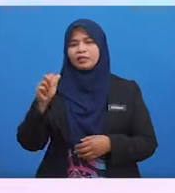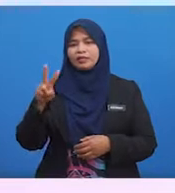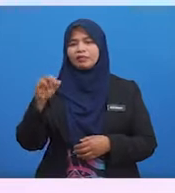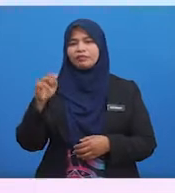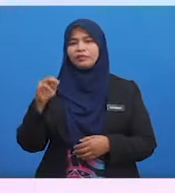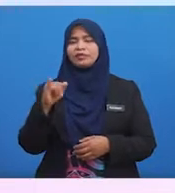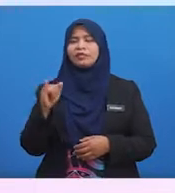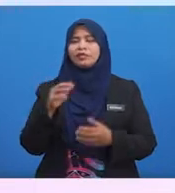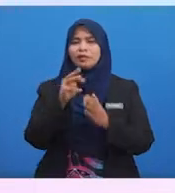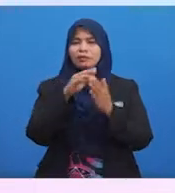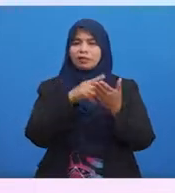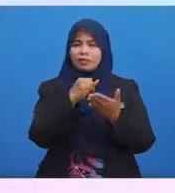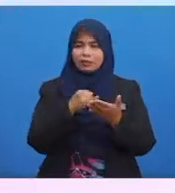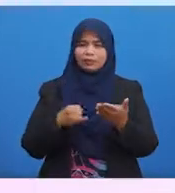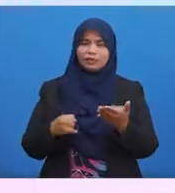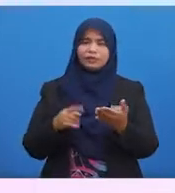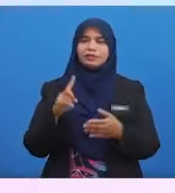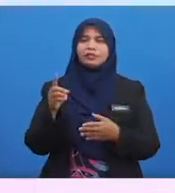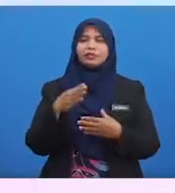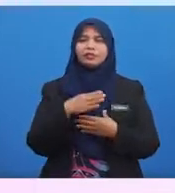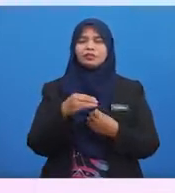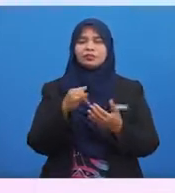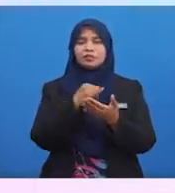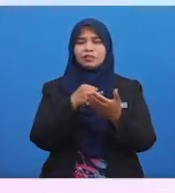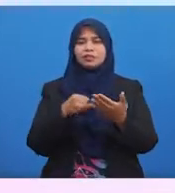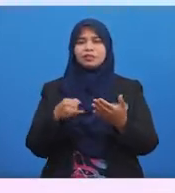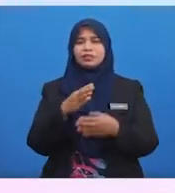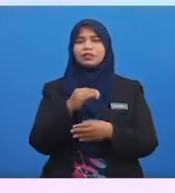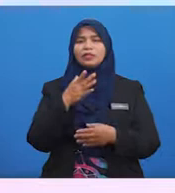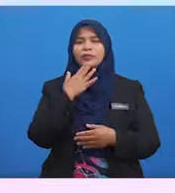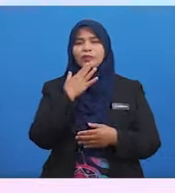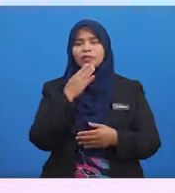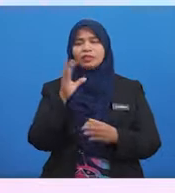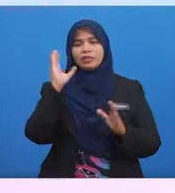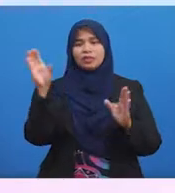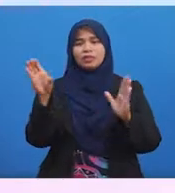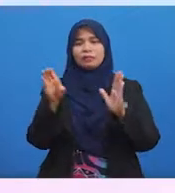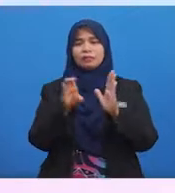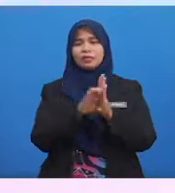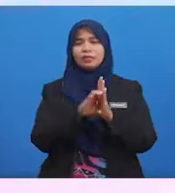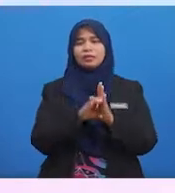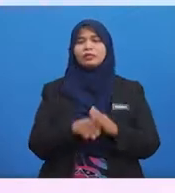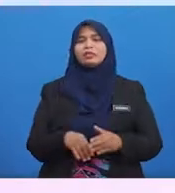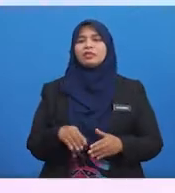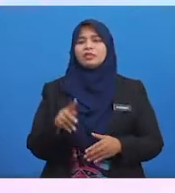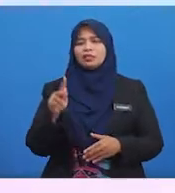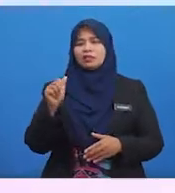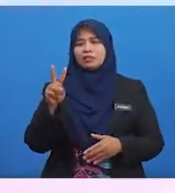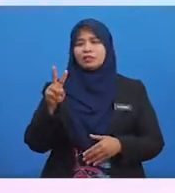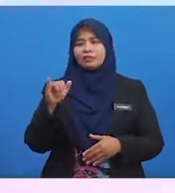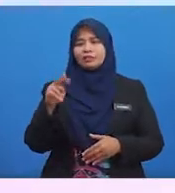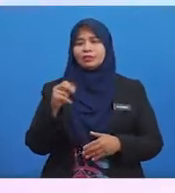dia suka melukis dan mewarnai akan gambar pemandangan kami menghadirkan